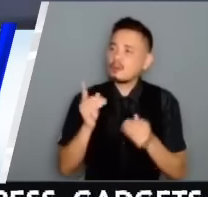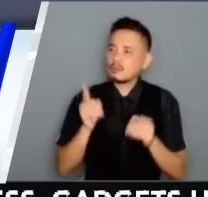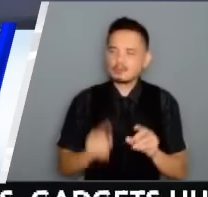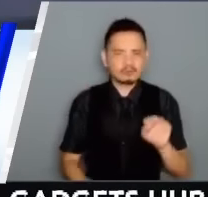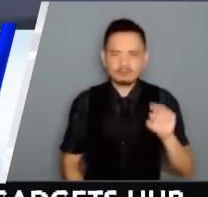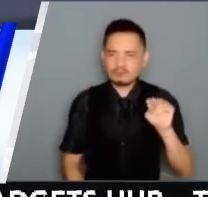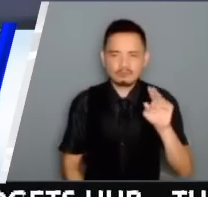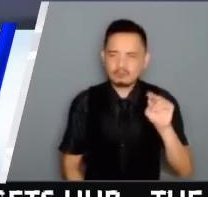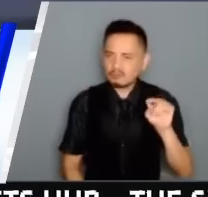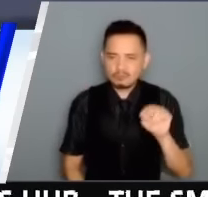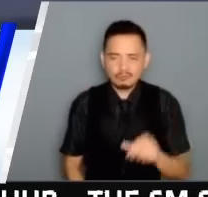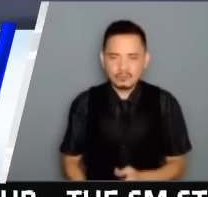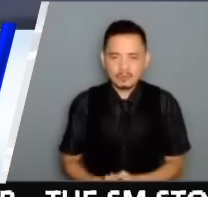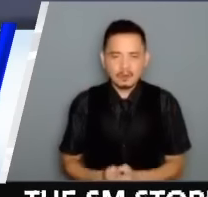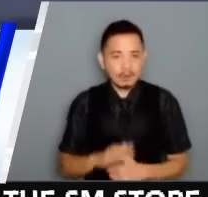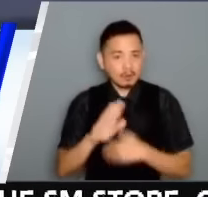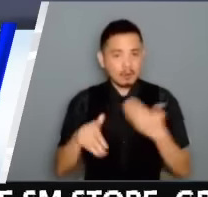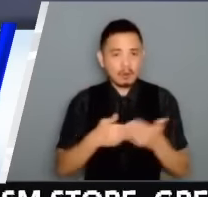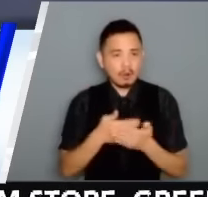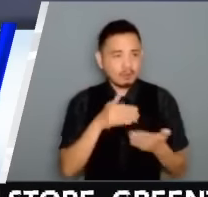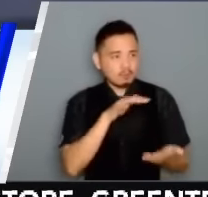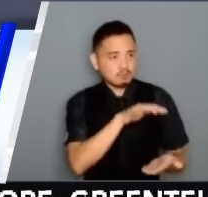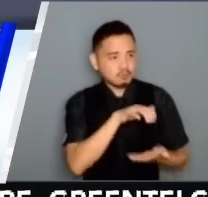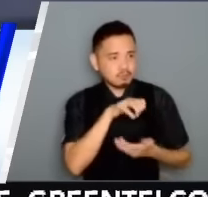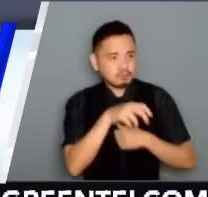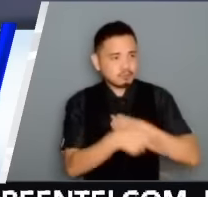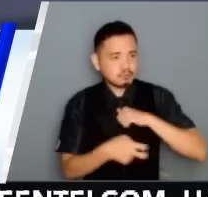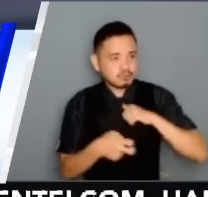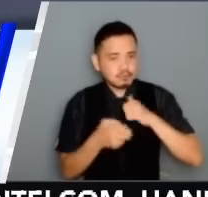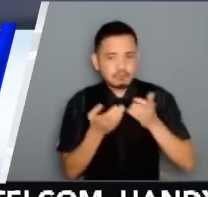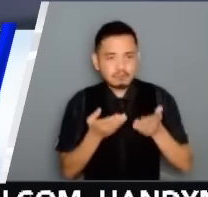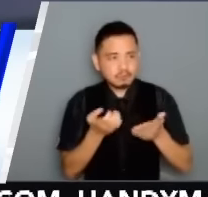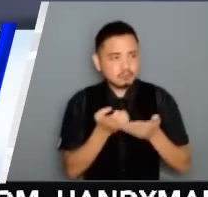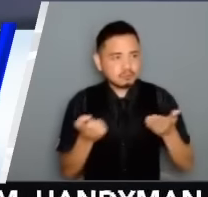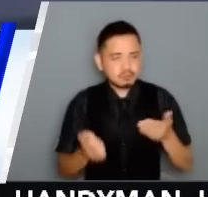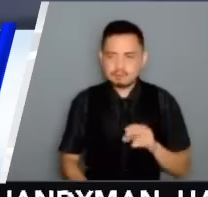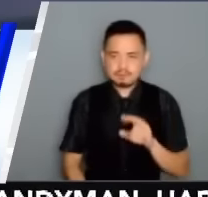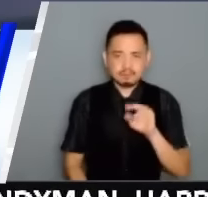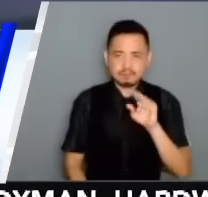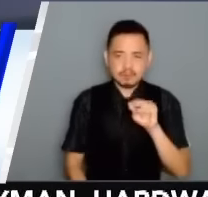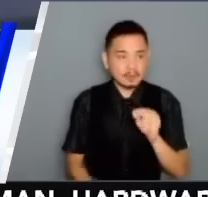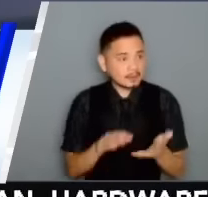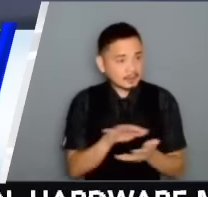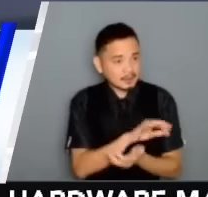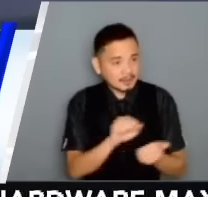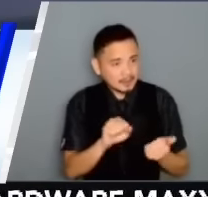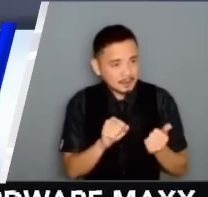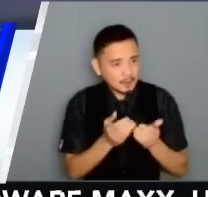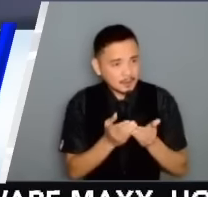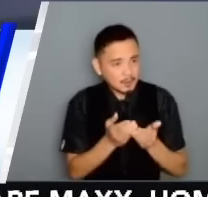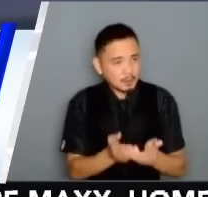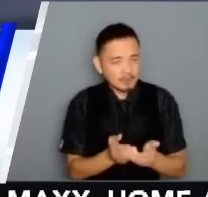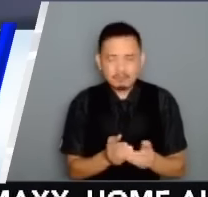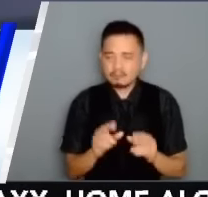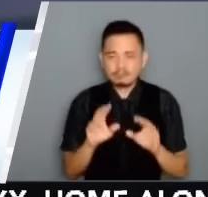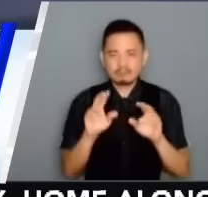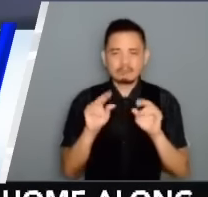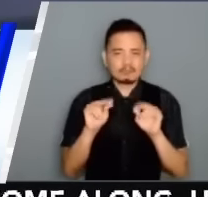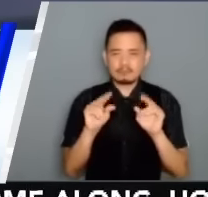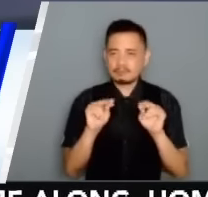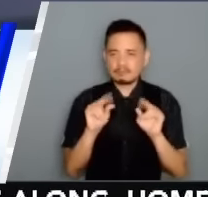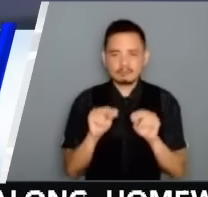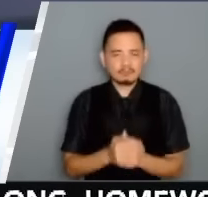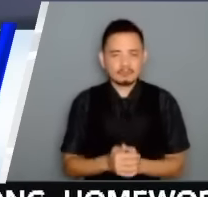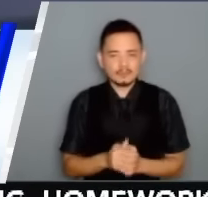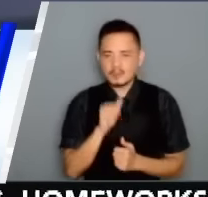na kunin lamang yung ating mga kagamitan, sirain yung ating mga boats. No? Hindi po natin